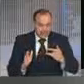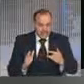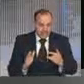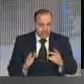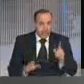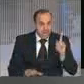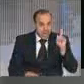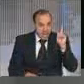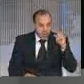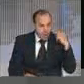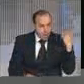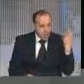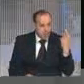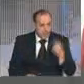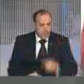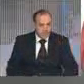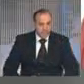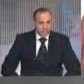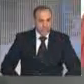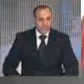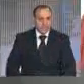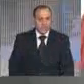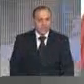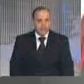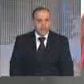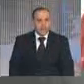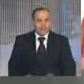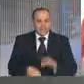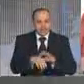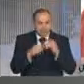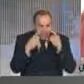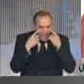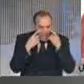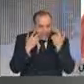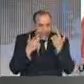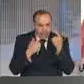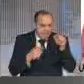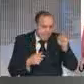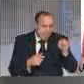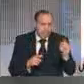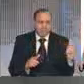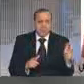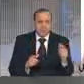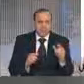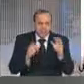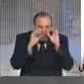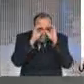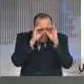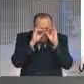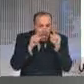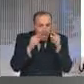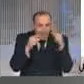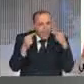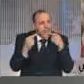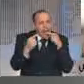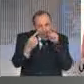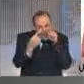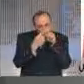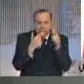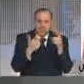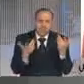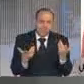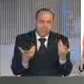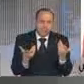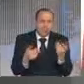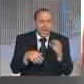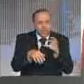في شكلها الشمولي العام مثلا طبيب عينين كان يكون هو موجود وما فماش لابار اع الزير اللي باش يداوي الينوي